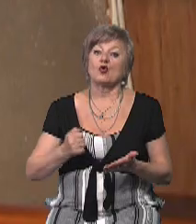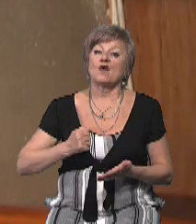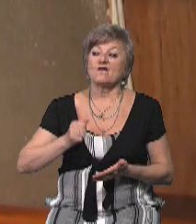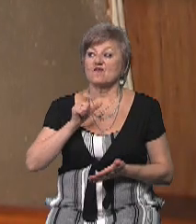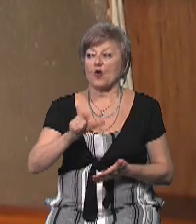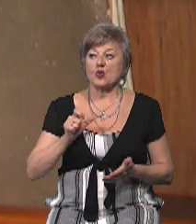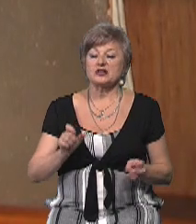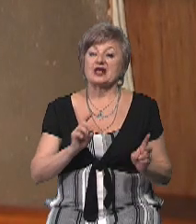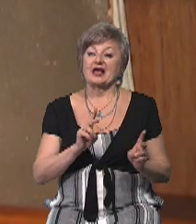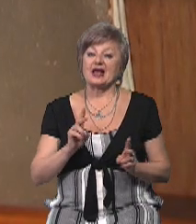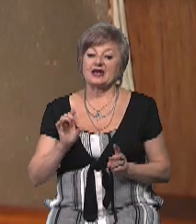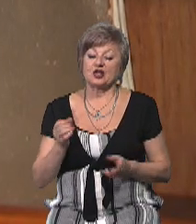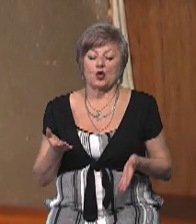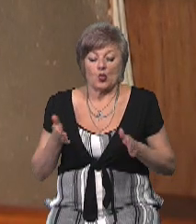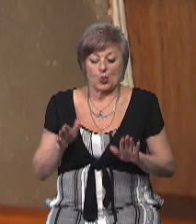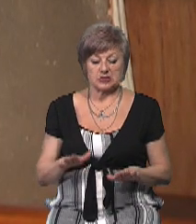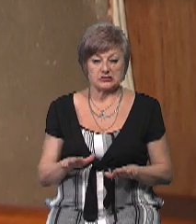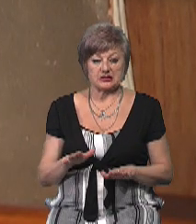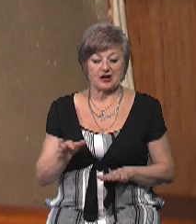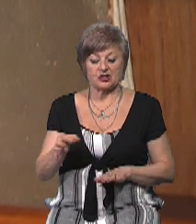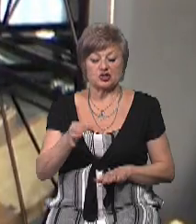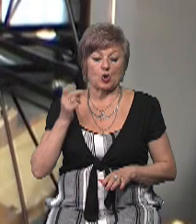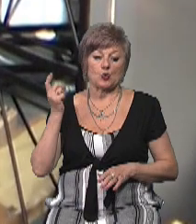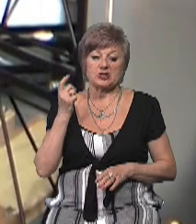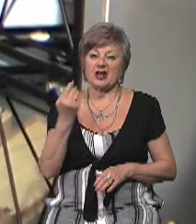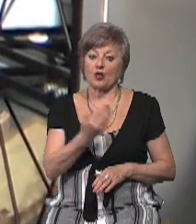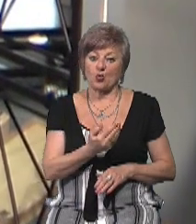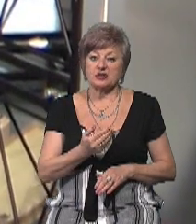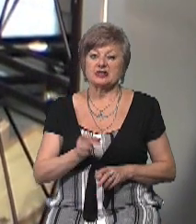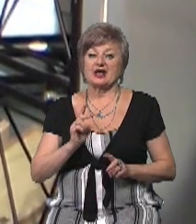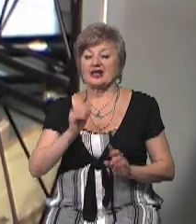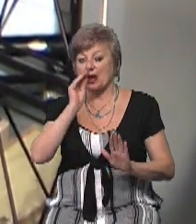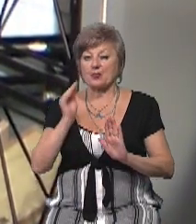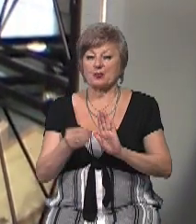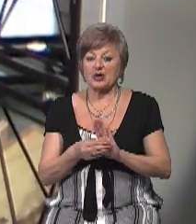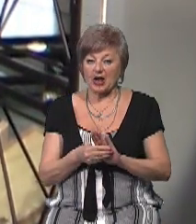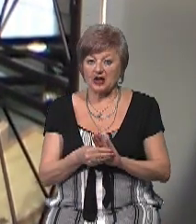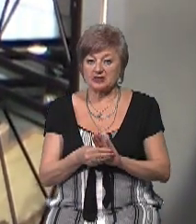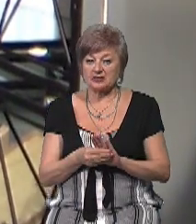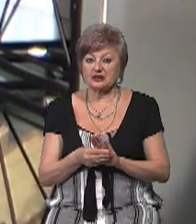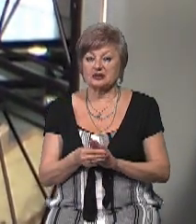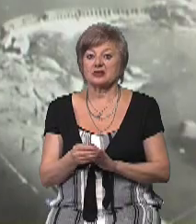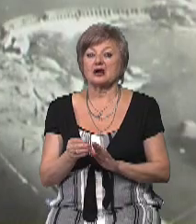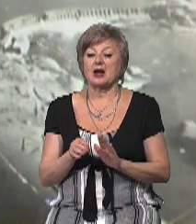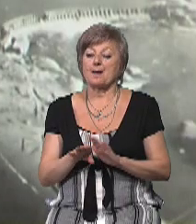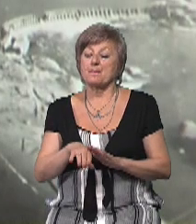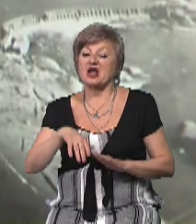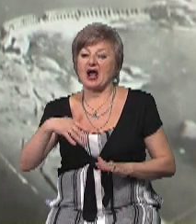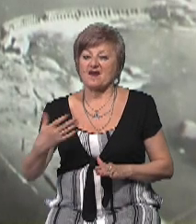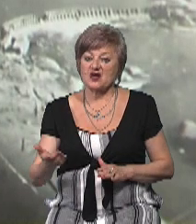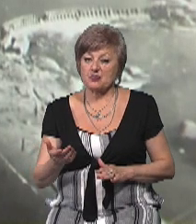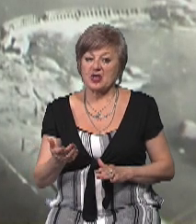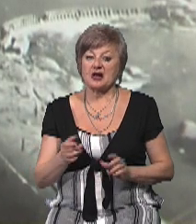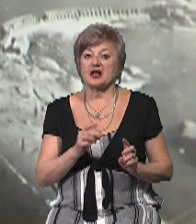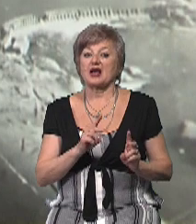які залишилися на Хортиці, які ховалися в плавнях правого берега,